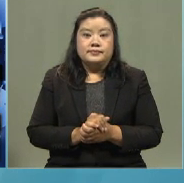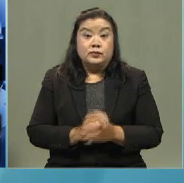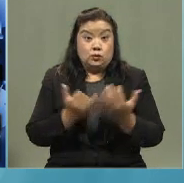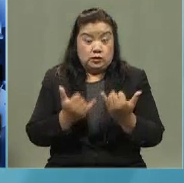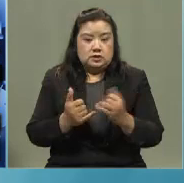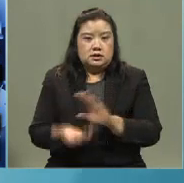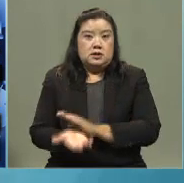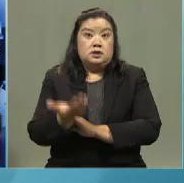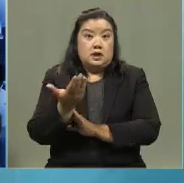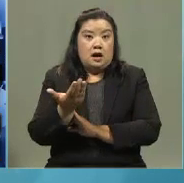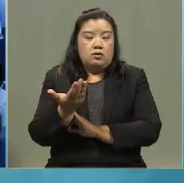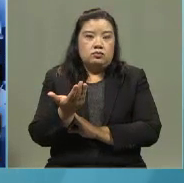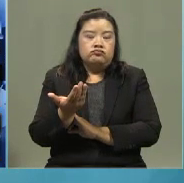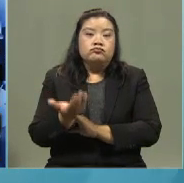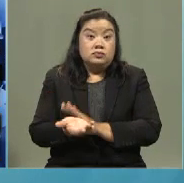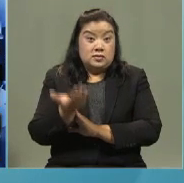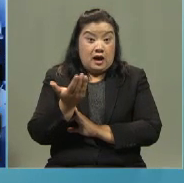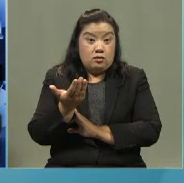ข้อนะครับล่าสุดครับมีข้อมูลตอนหกโมงเช้าของ18